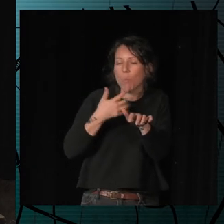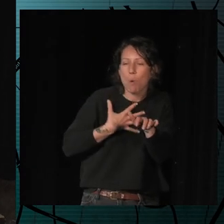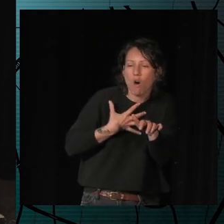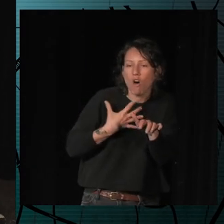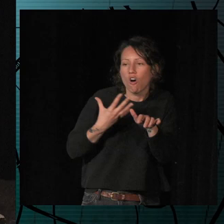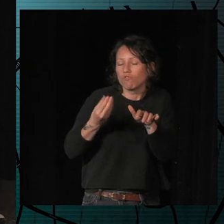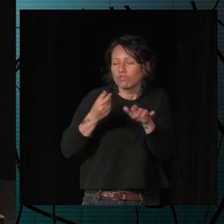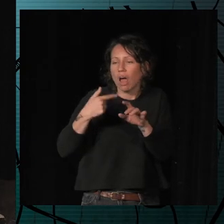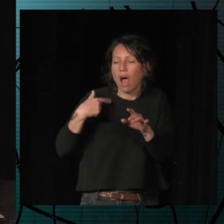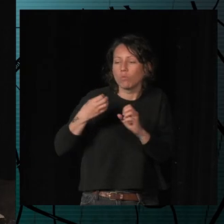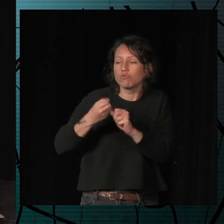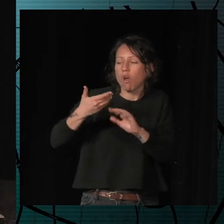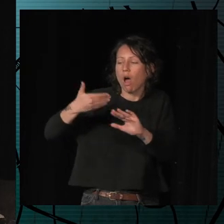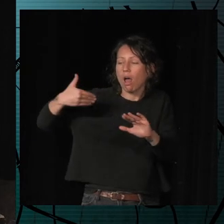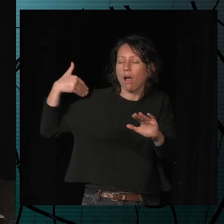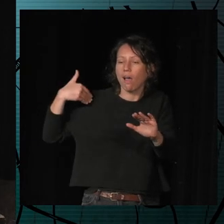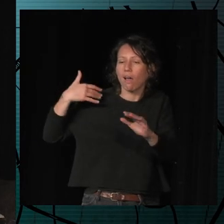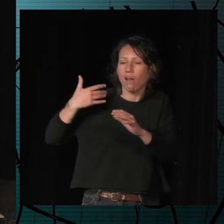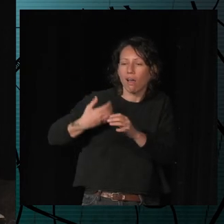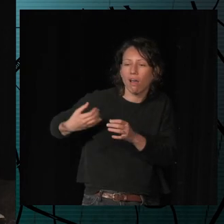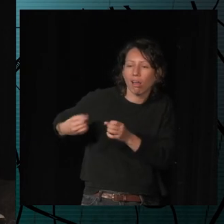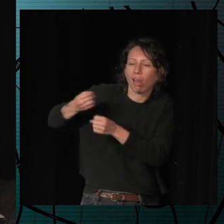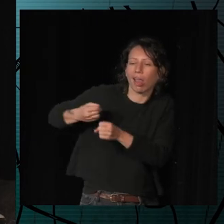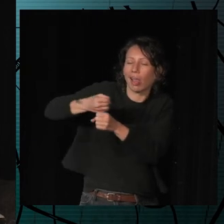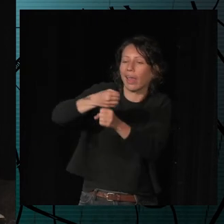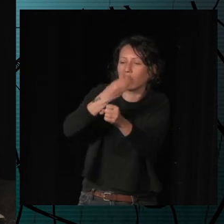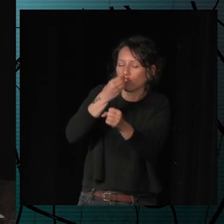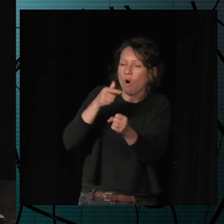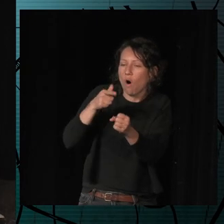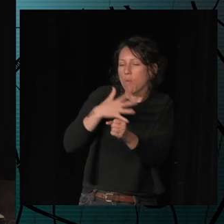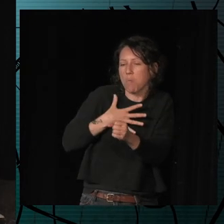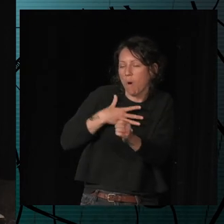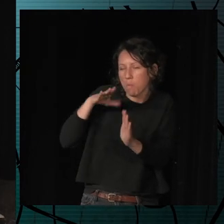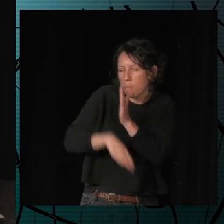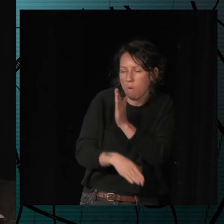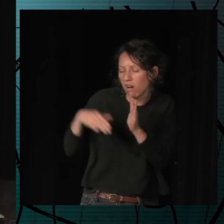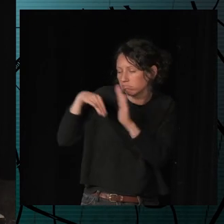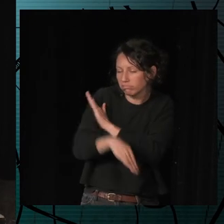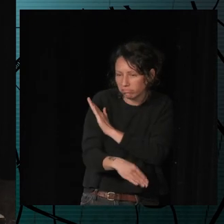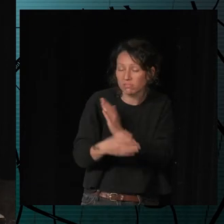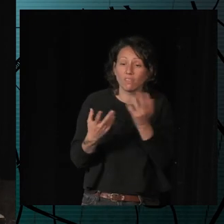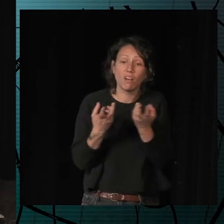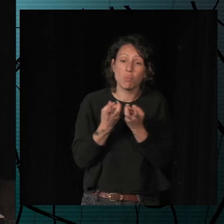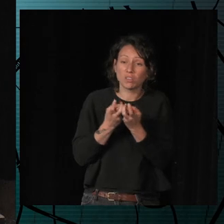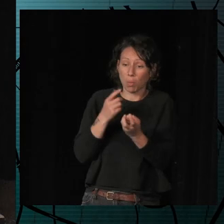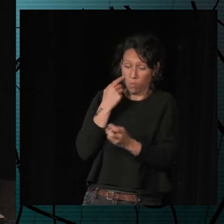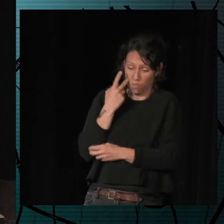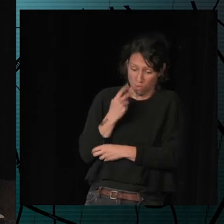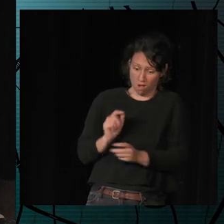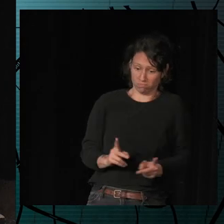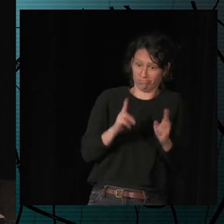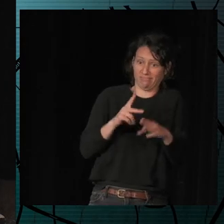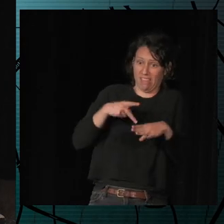d'accord le verre est dans le fruit dès le départ c'était un nanard il y a qu'à voir l'intro en full motion vidéo du premier épisode est très bien